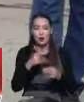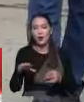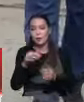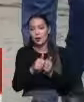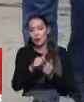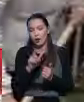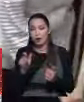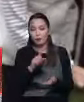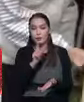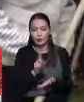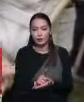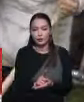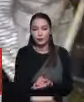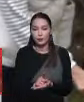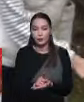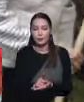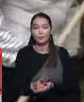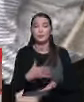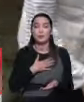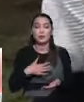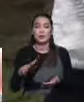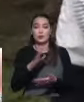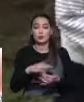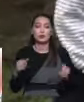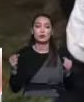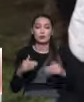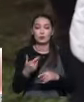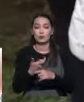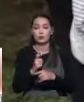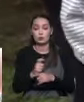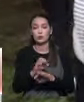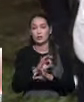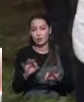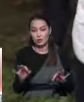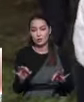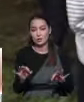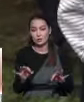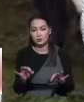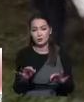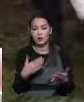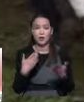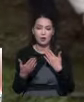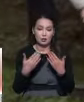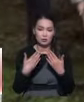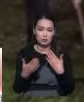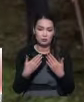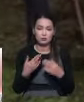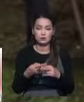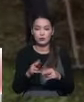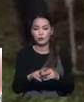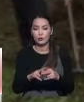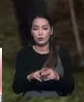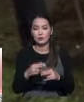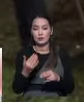қара шаңырақ шәкірттері. Біз басымызды қосып, өте жақсы тығыз қарым-қатынаста дәл осылай